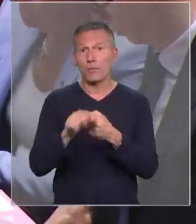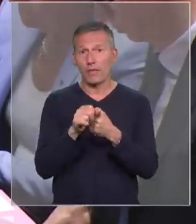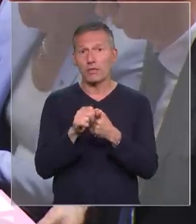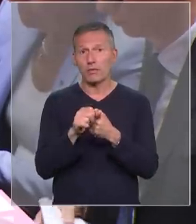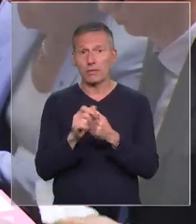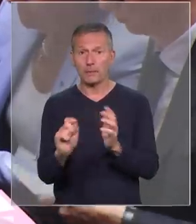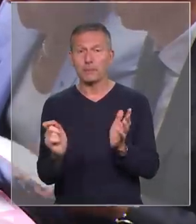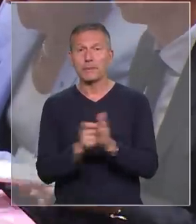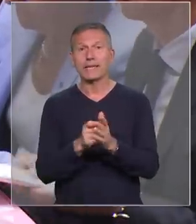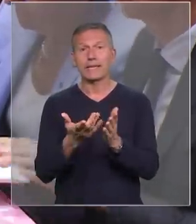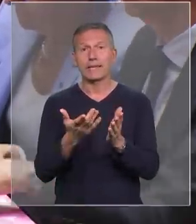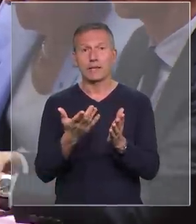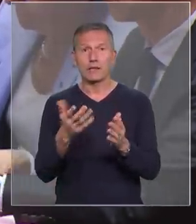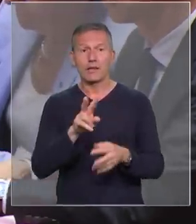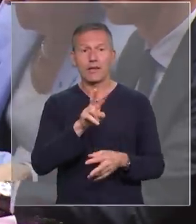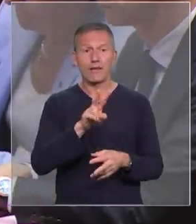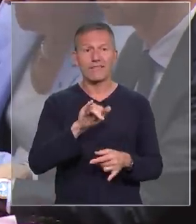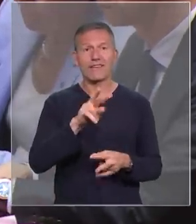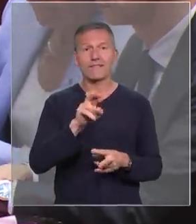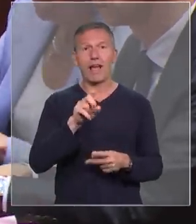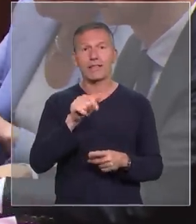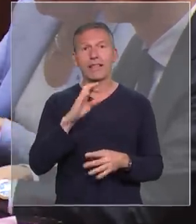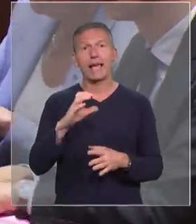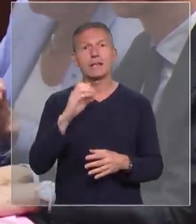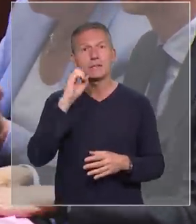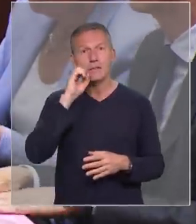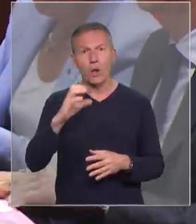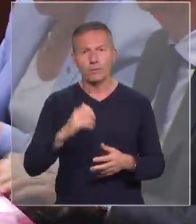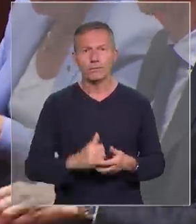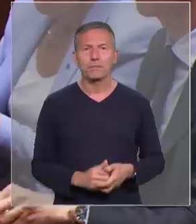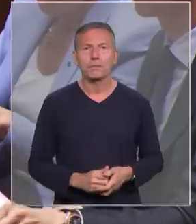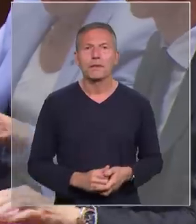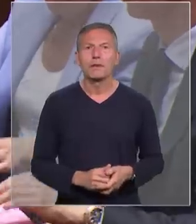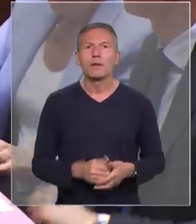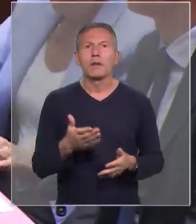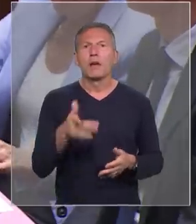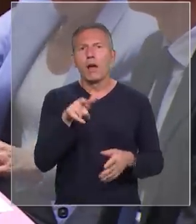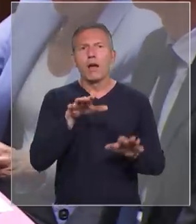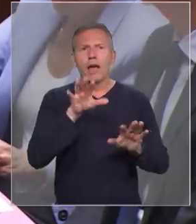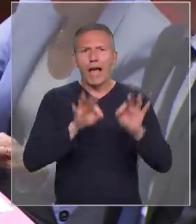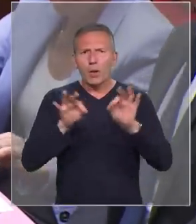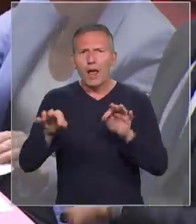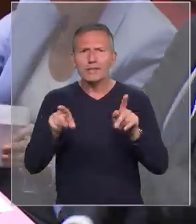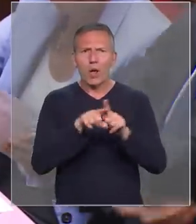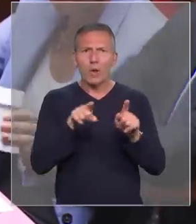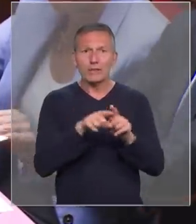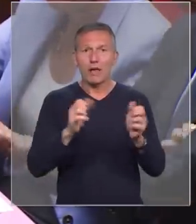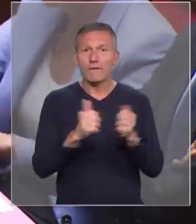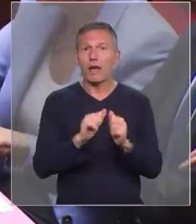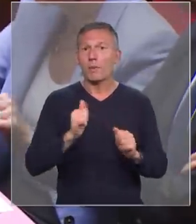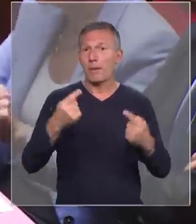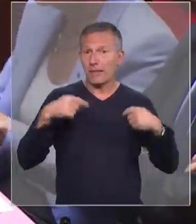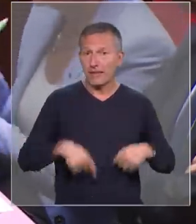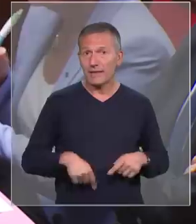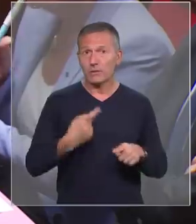à l'occasion de VivaTech. S'agissant de la régulation, puisque vous l'avez abordé également, avec la Première ministre, avec le